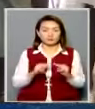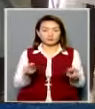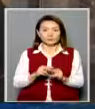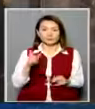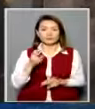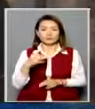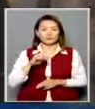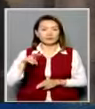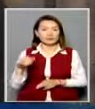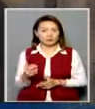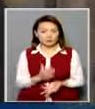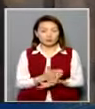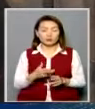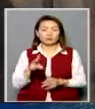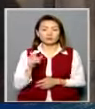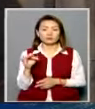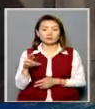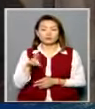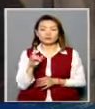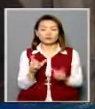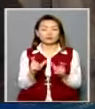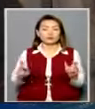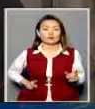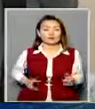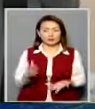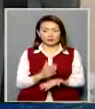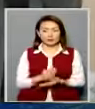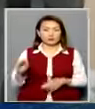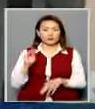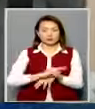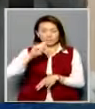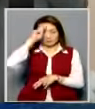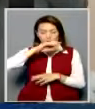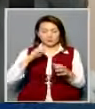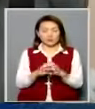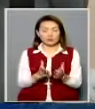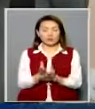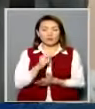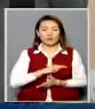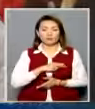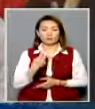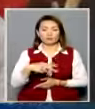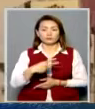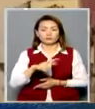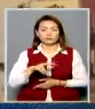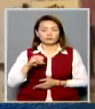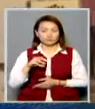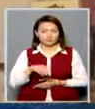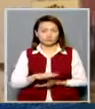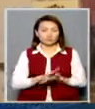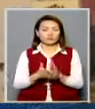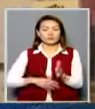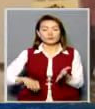педагогтың бірі Дана Мәделбекова, ол Миялы балалар өнер мектебінің директоры. Қосымша білім беру ұйымдарында қызмет еткеніне 20 жыл, педагог мұндай